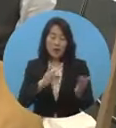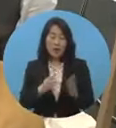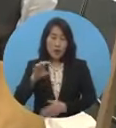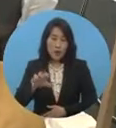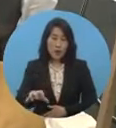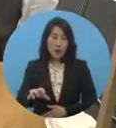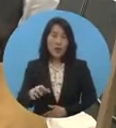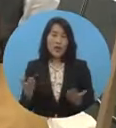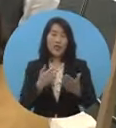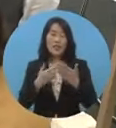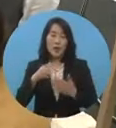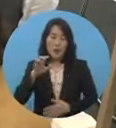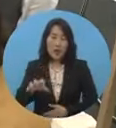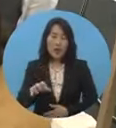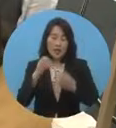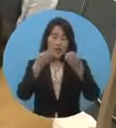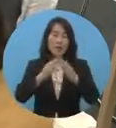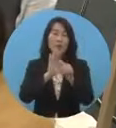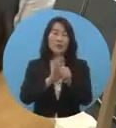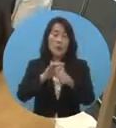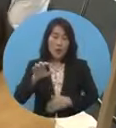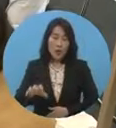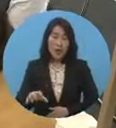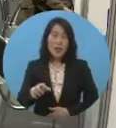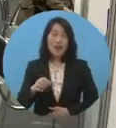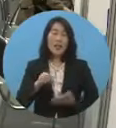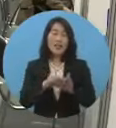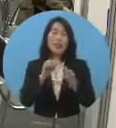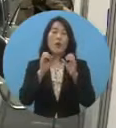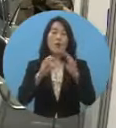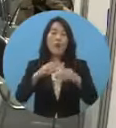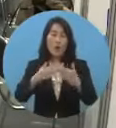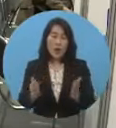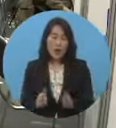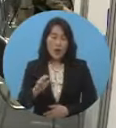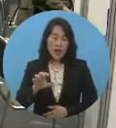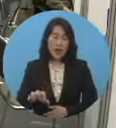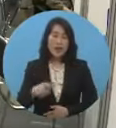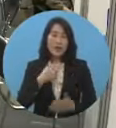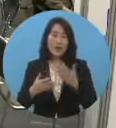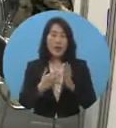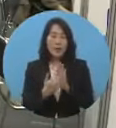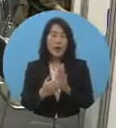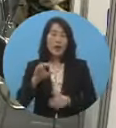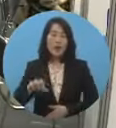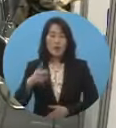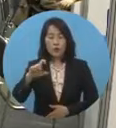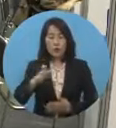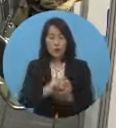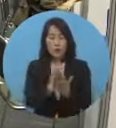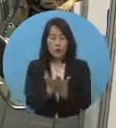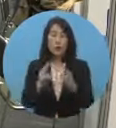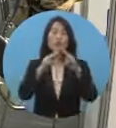관 직업 체험관 창업 지원관 취업 홍보관 경력 단절의 방지용 감 등 65개